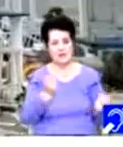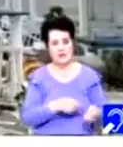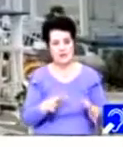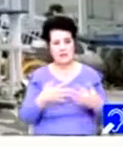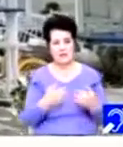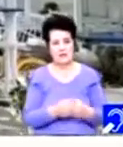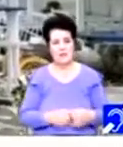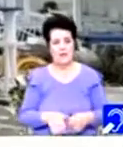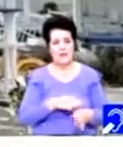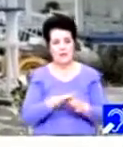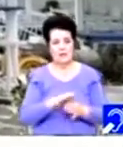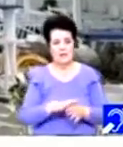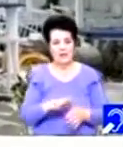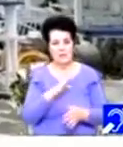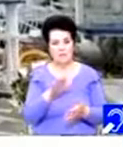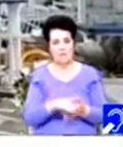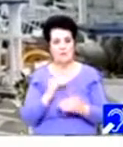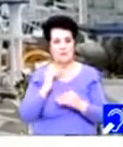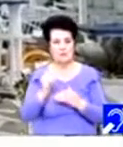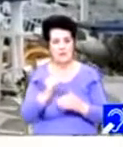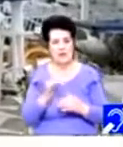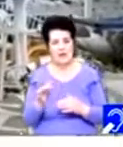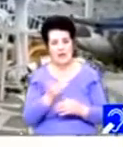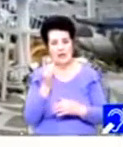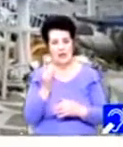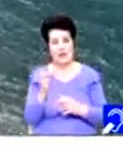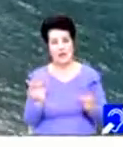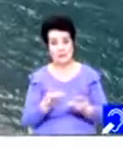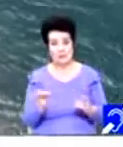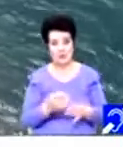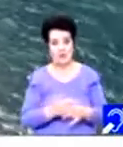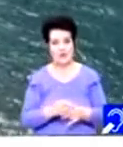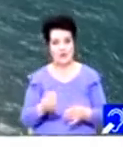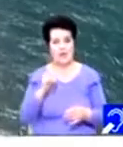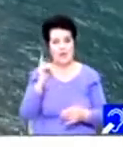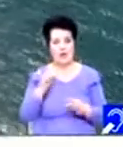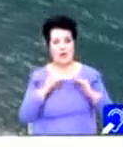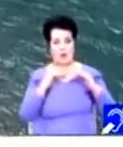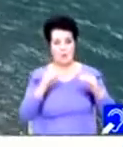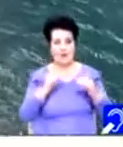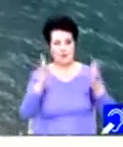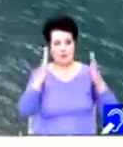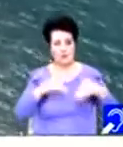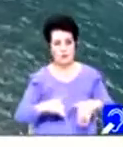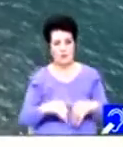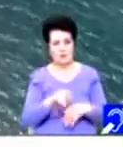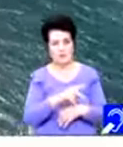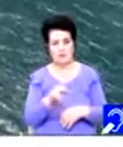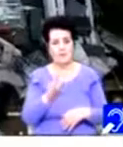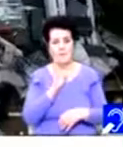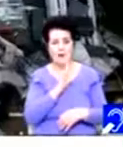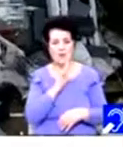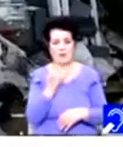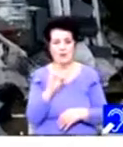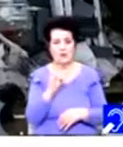familie a fost surprinsă de furtună pe terasa unui restaurant. Acoperișul a fost smuls de vântul puternic și s-a prăbușit peste ei. Mama